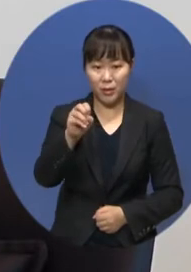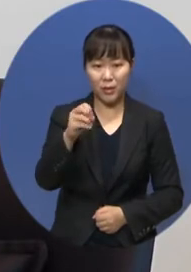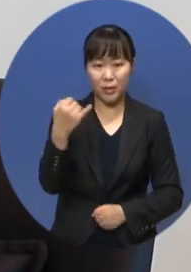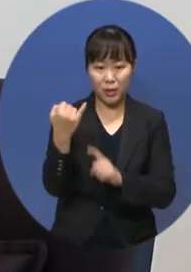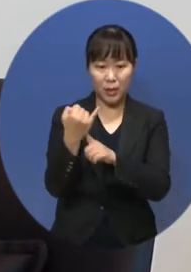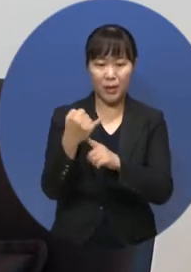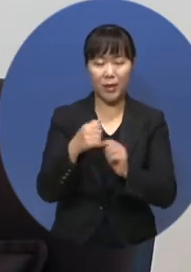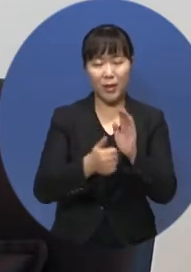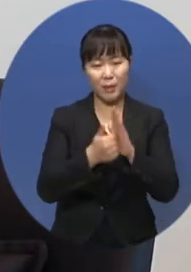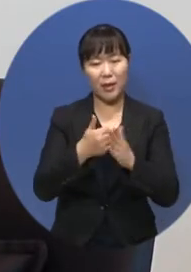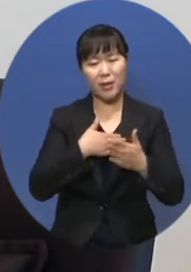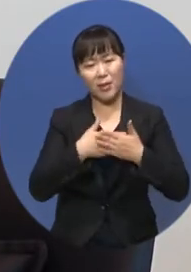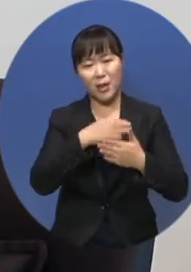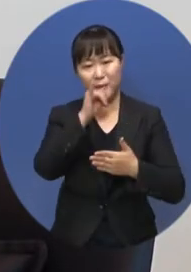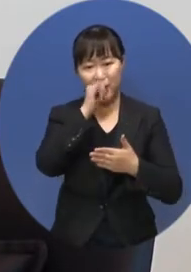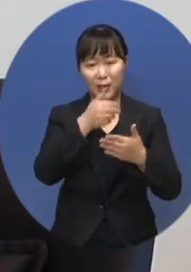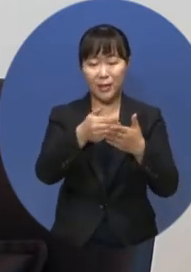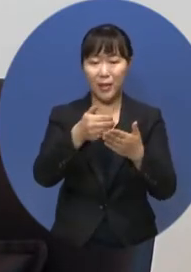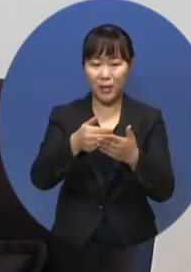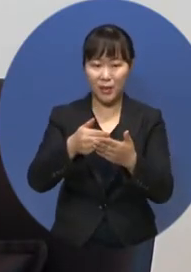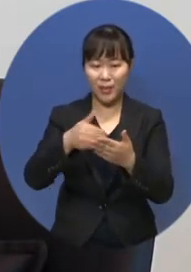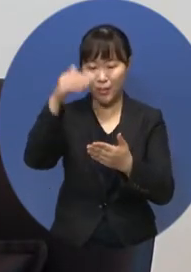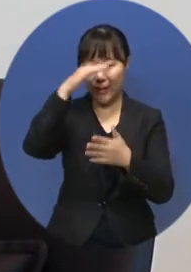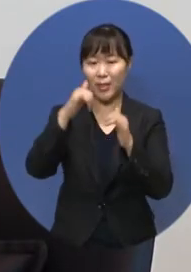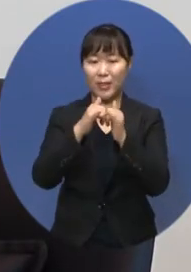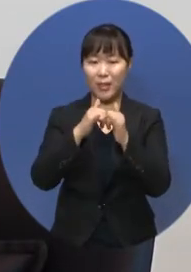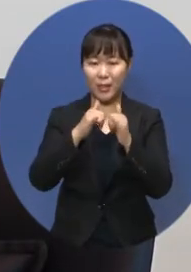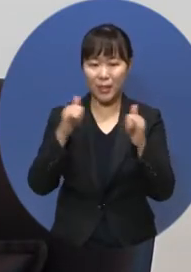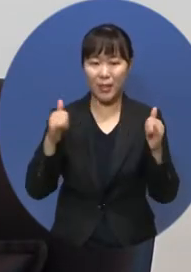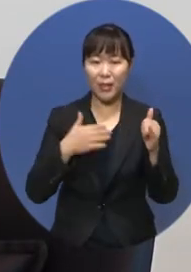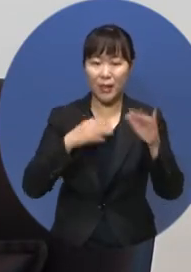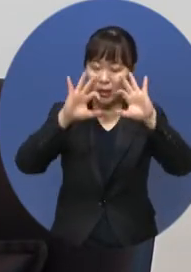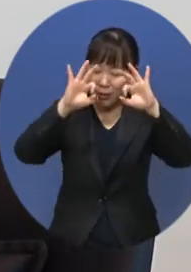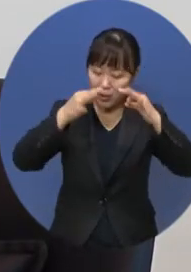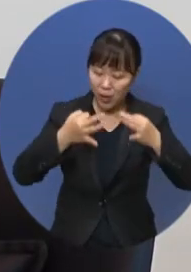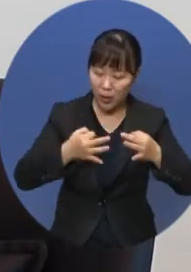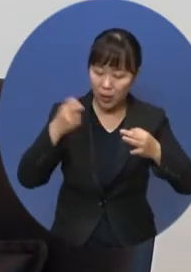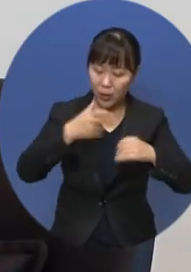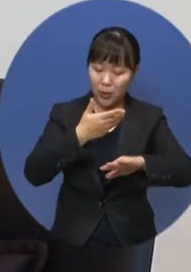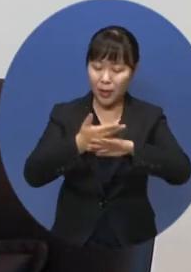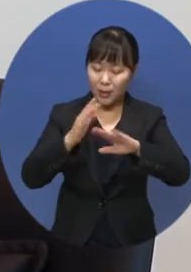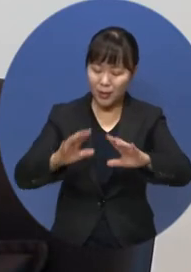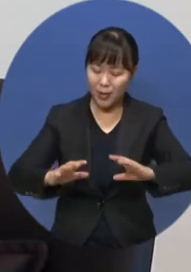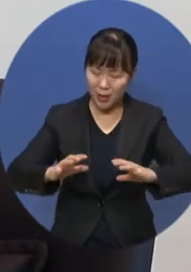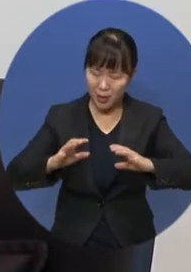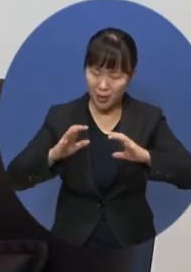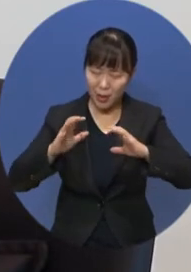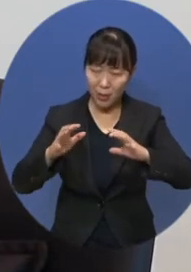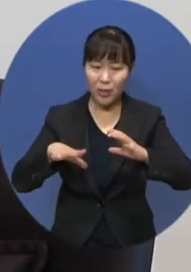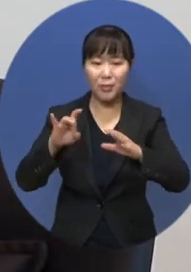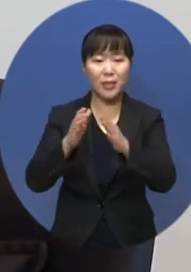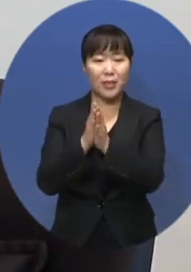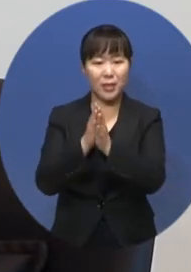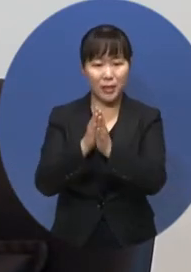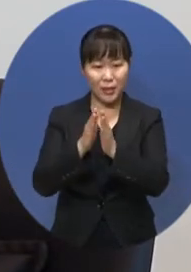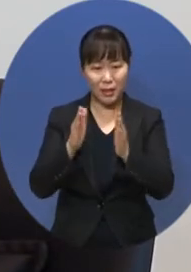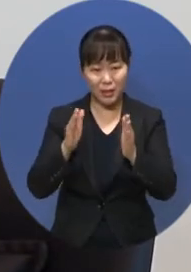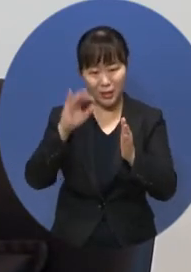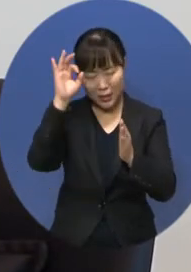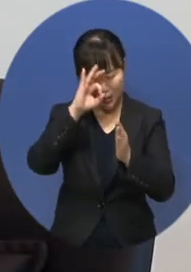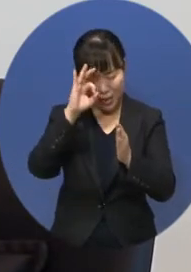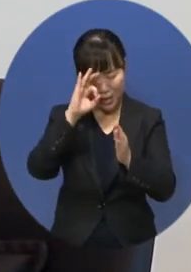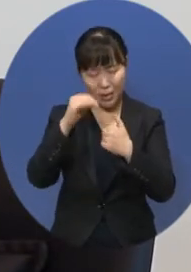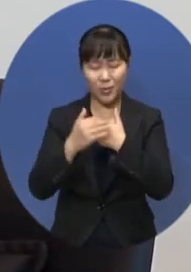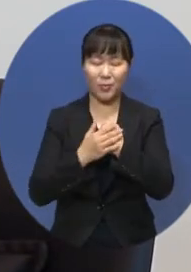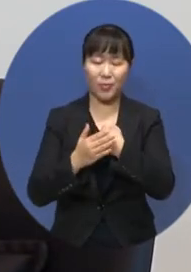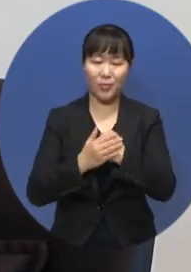희망과 설렘이 묻어나는 작품들은 관람객들에게 자기 성찰과 또 다른 세계로의 시작점을 찾아 나서게 하고